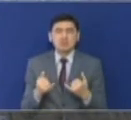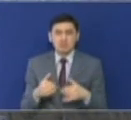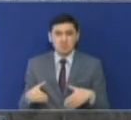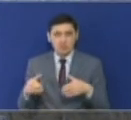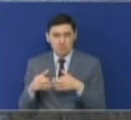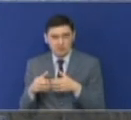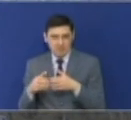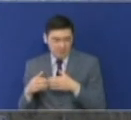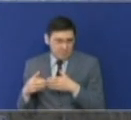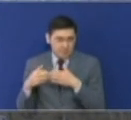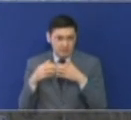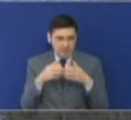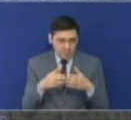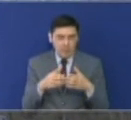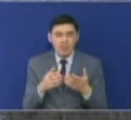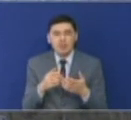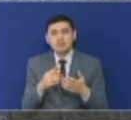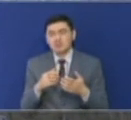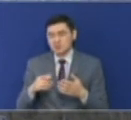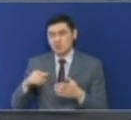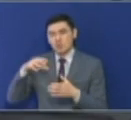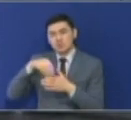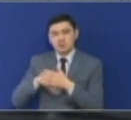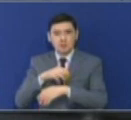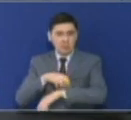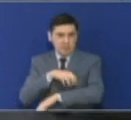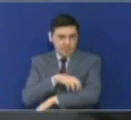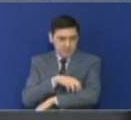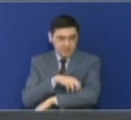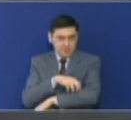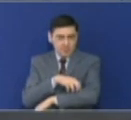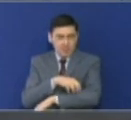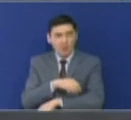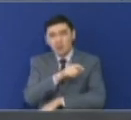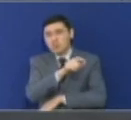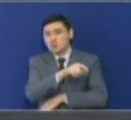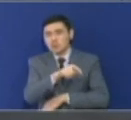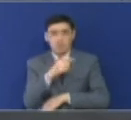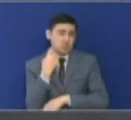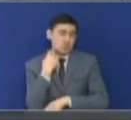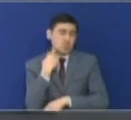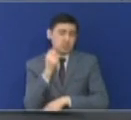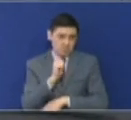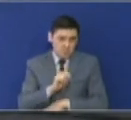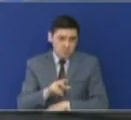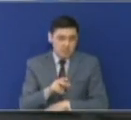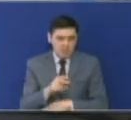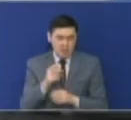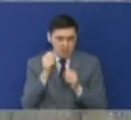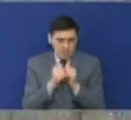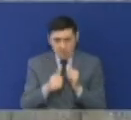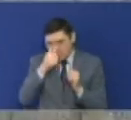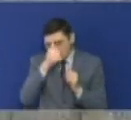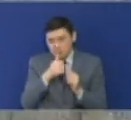с представителями тепловой инспекции. Стоит отметить, что работа с потребителями, имеющими долги, проводится